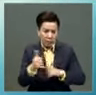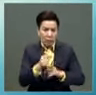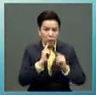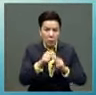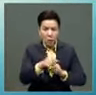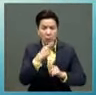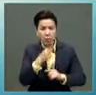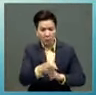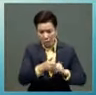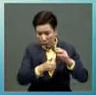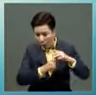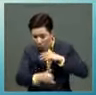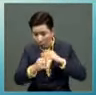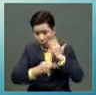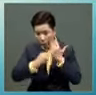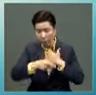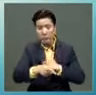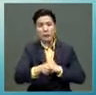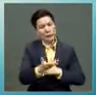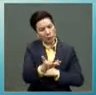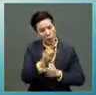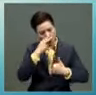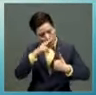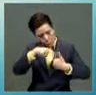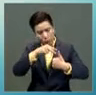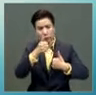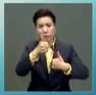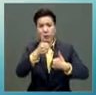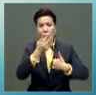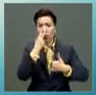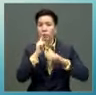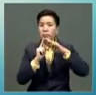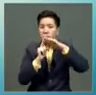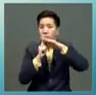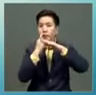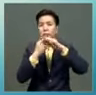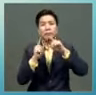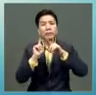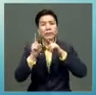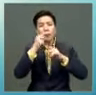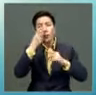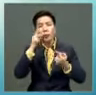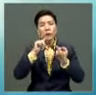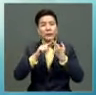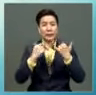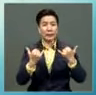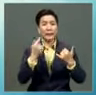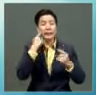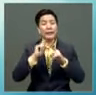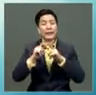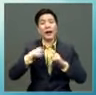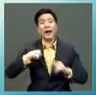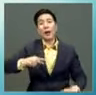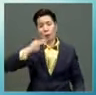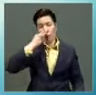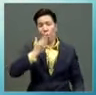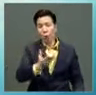วก็ขอตรวจนาโซฟาริงเจลสวอปที่ว่านี้นะครับก็